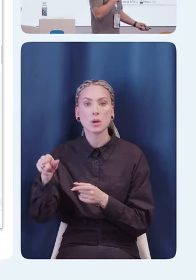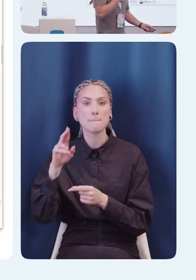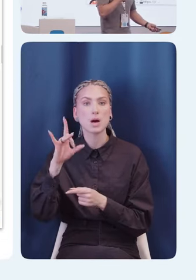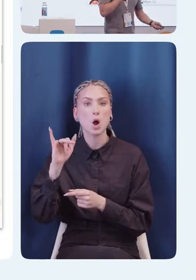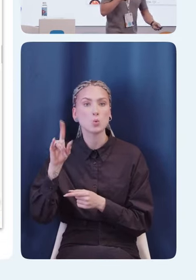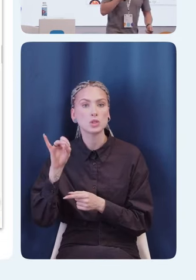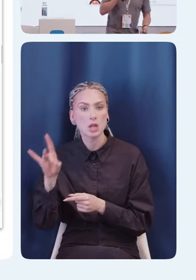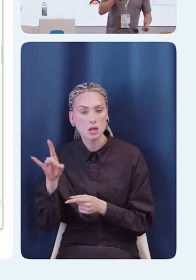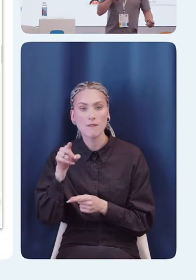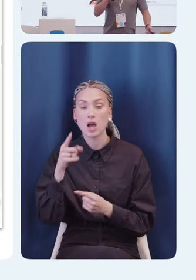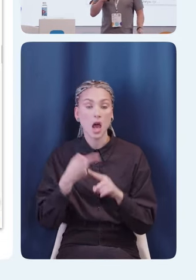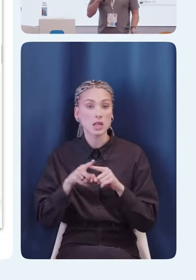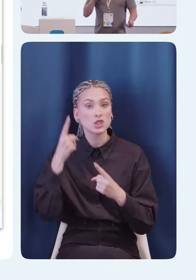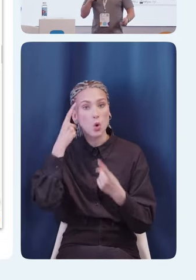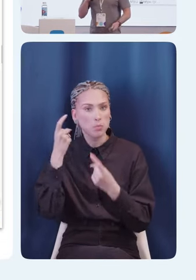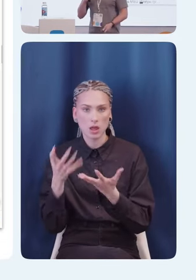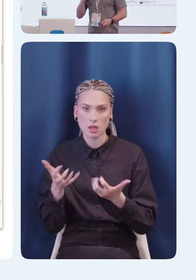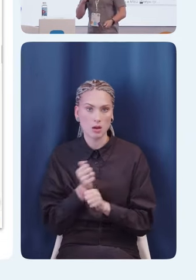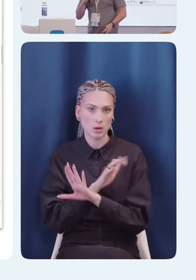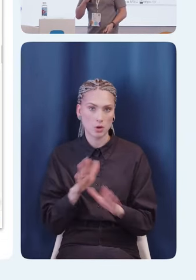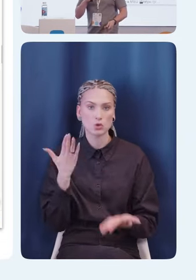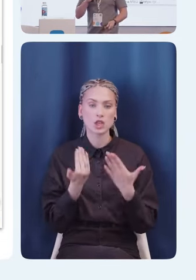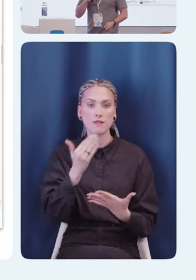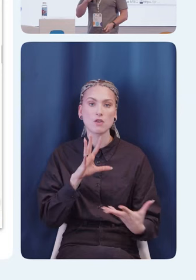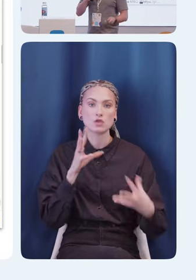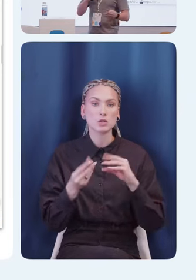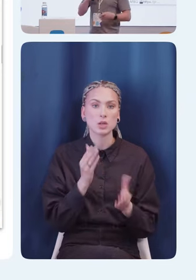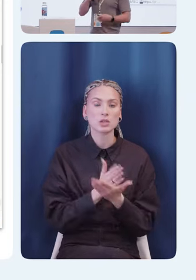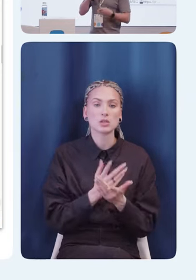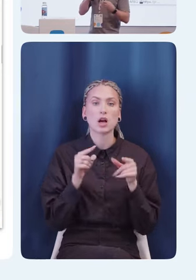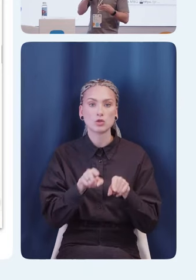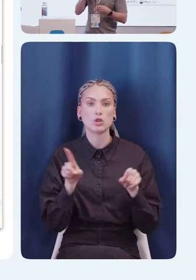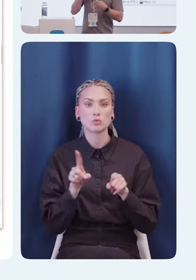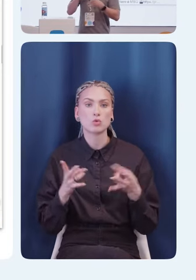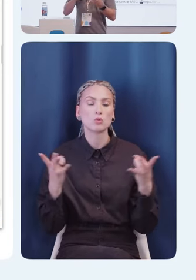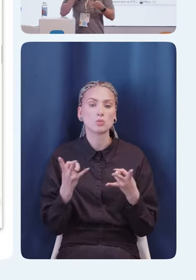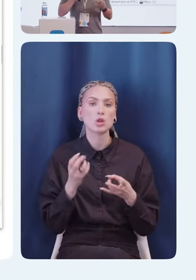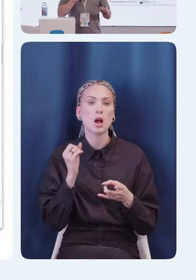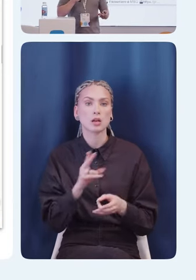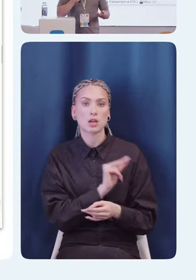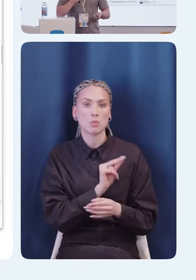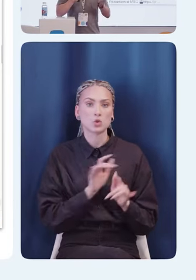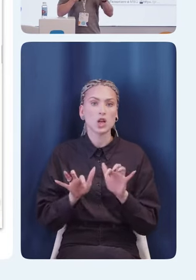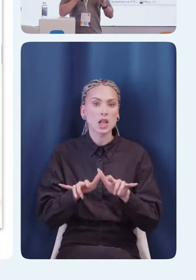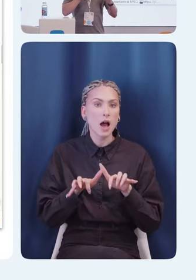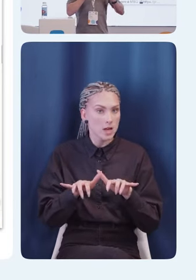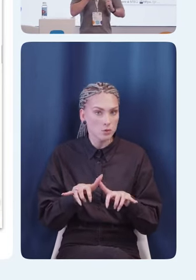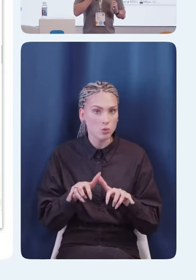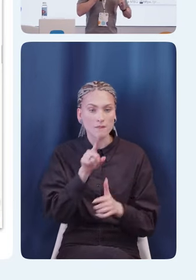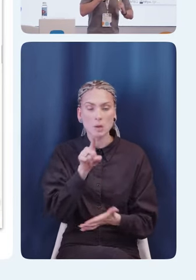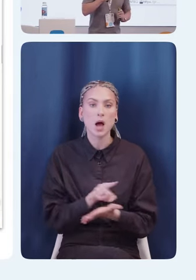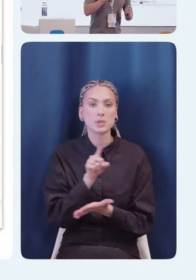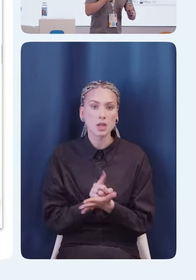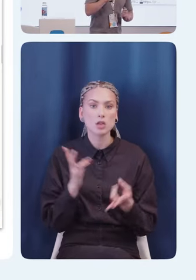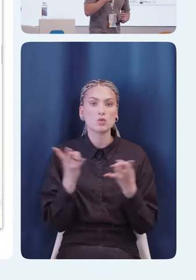браузинг-мод, вы этих событий не получите. То есть если ваше взаимодействие основано на том, что нужно как-то работать с клавиатурой, вам